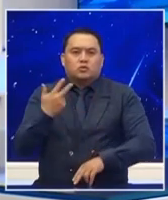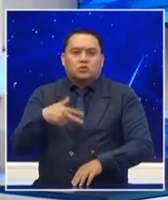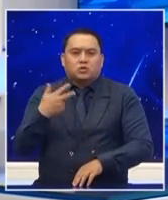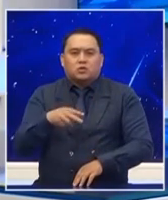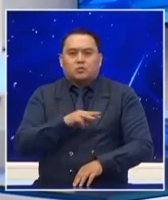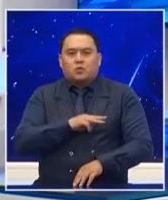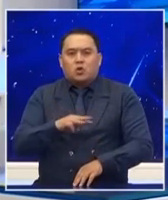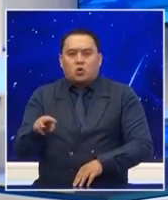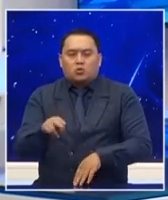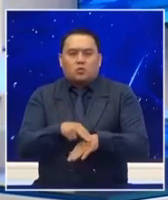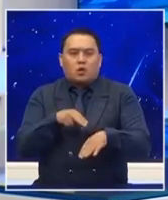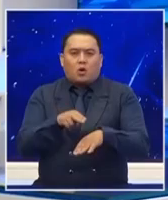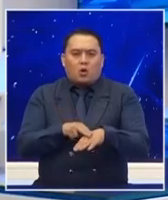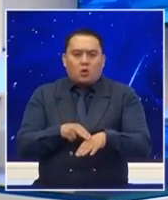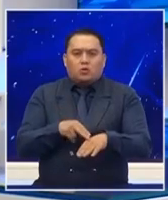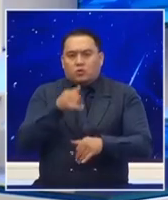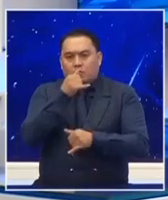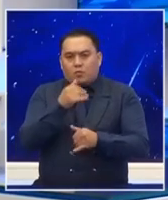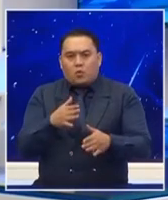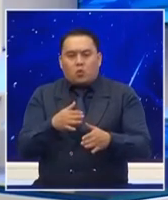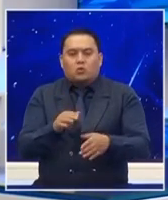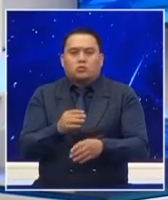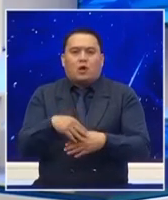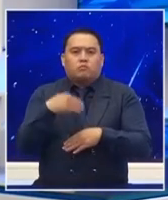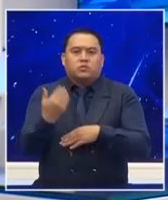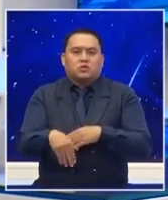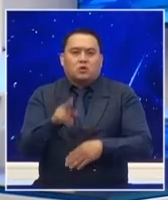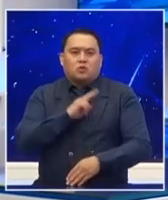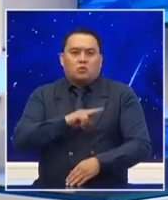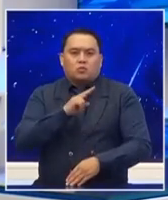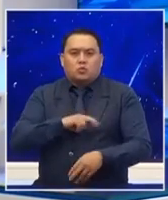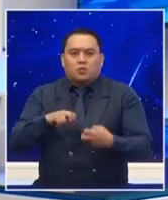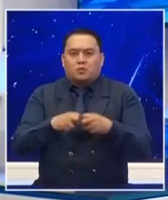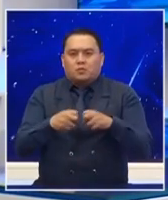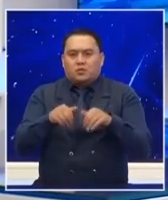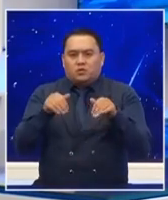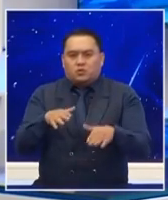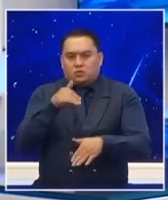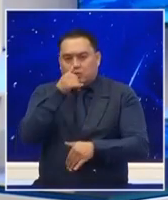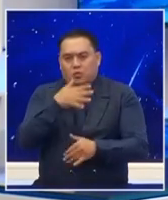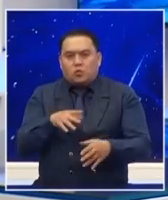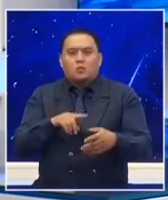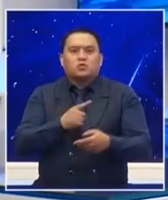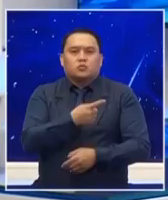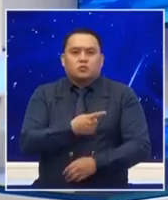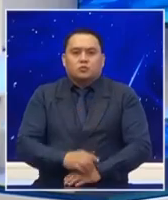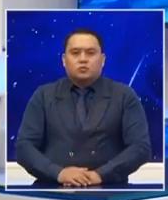дейді. Майы қызметкерлері өз қолдан келгендерін жасағанымен мәселе шешілмей келеді. Неге? Тілші